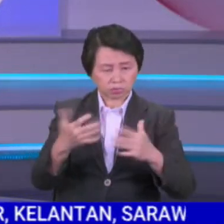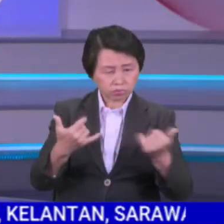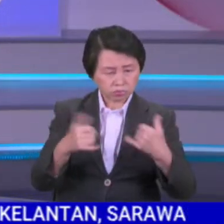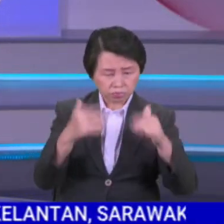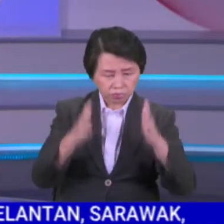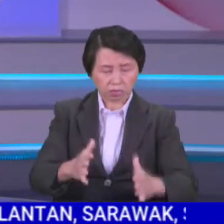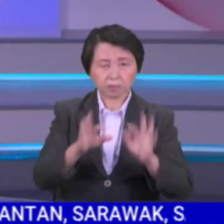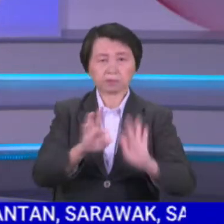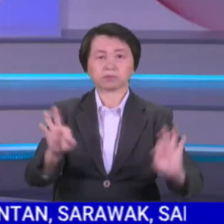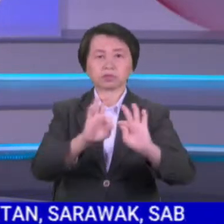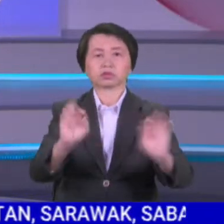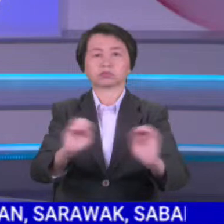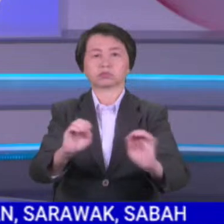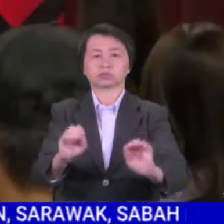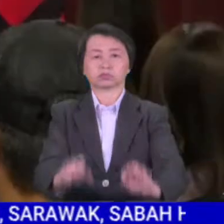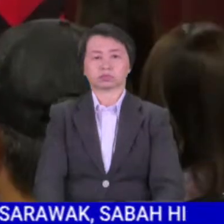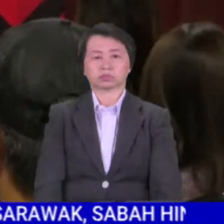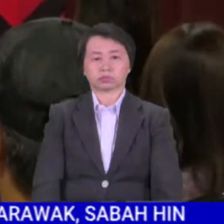bintang utama.